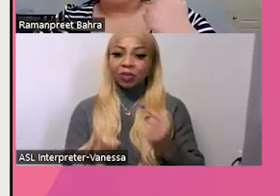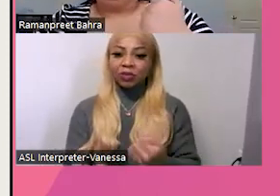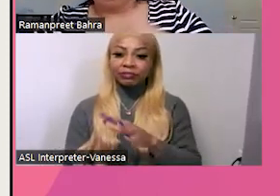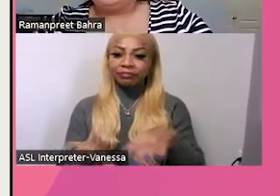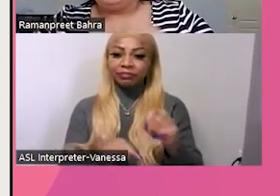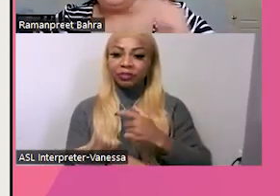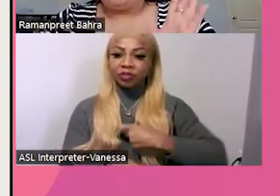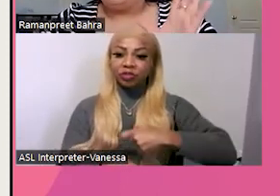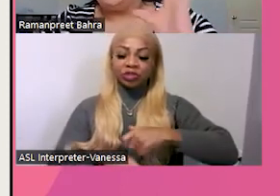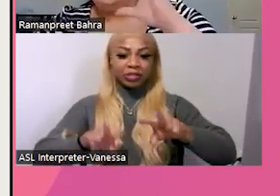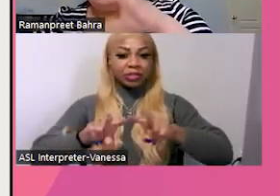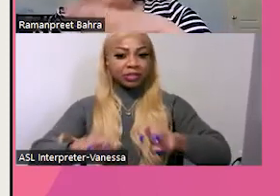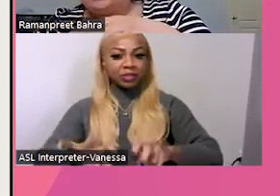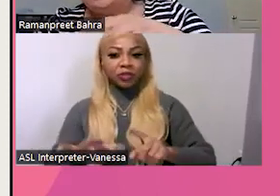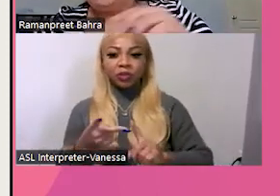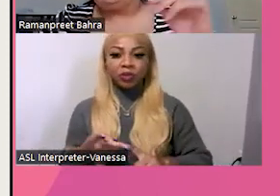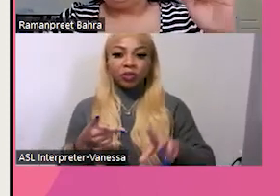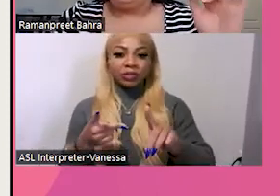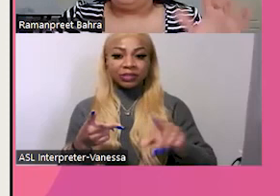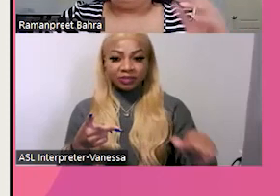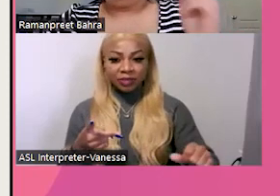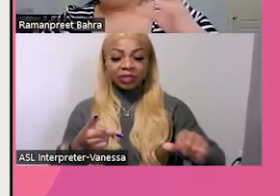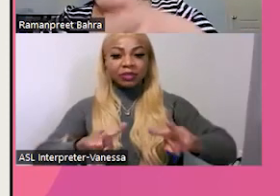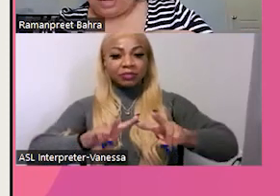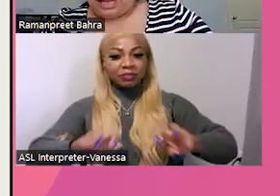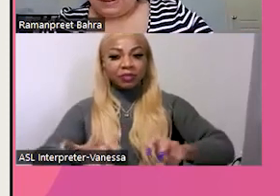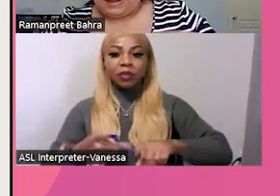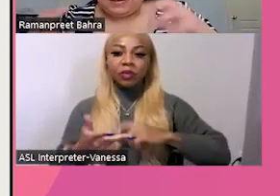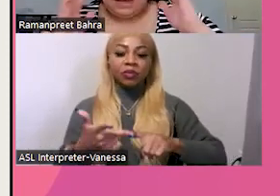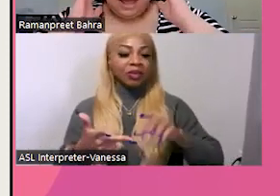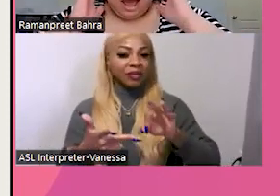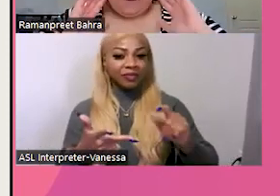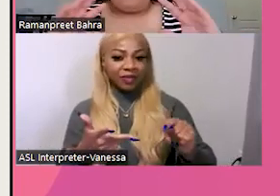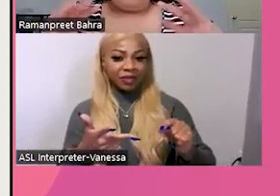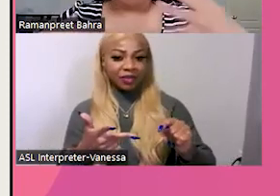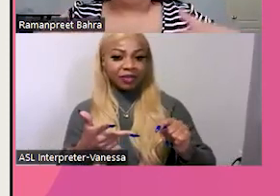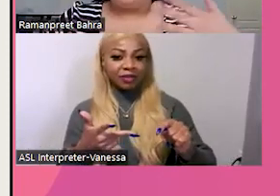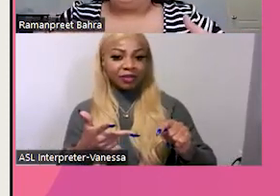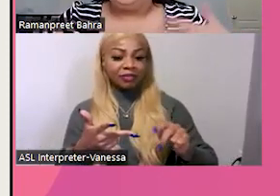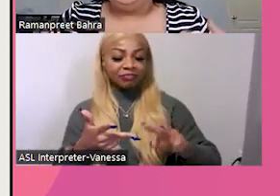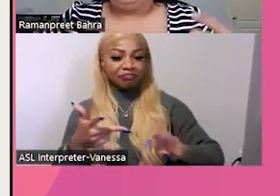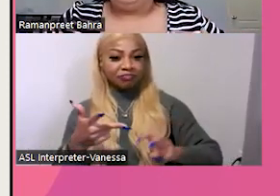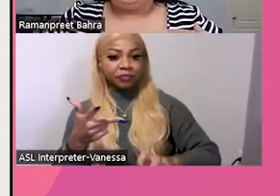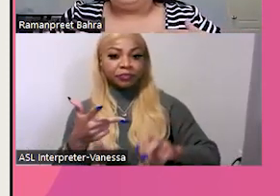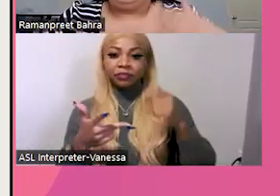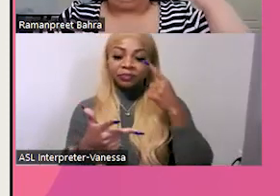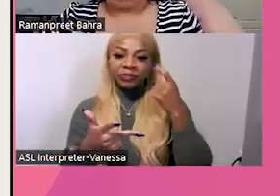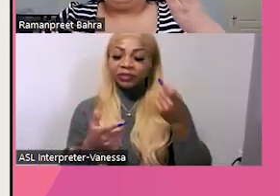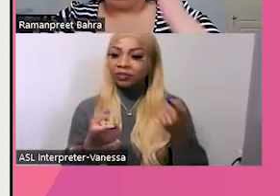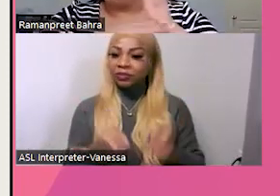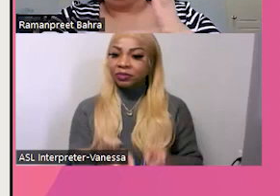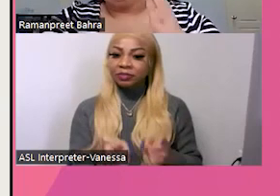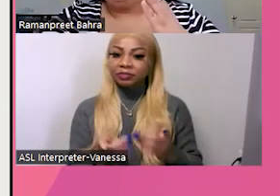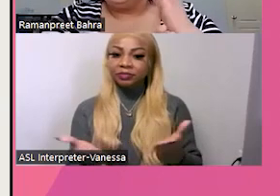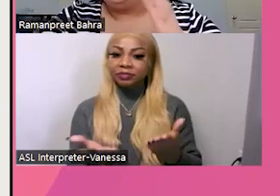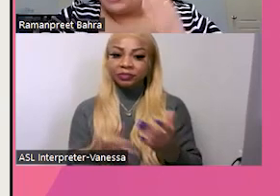lorsqu'on adopte cette identité comme étant l'identité principale et qu'on fait une analyse à cet effet. C'est une analyse